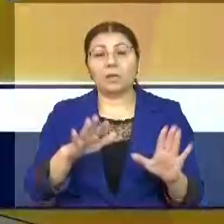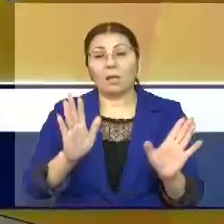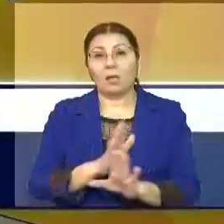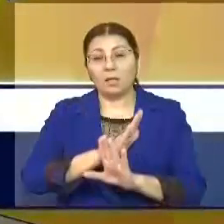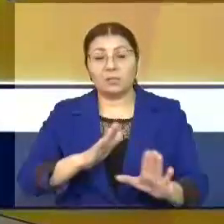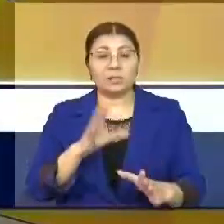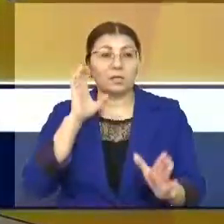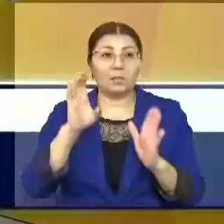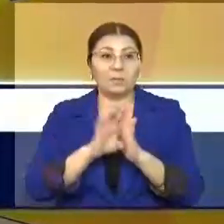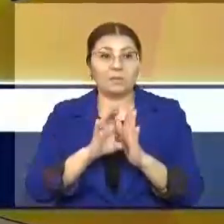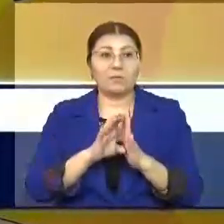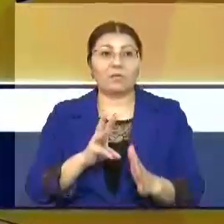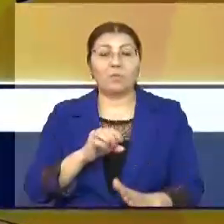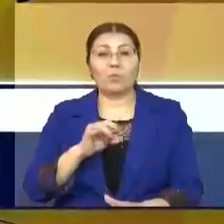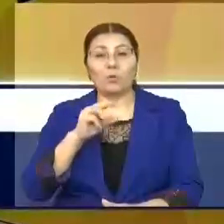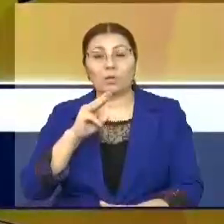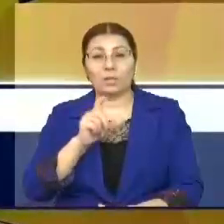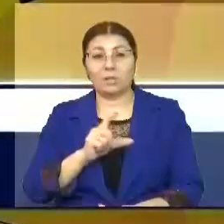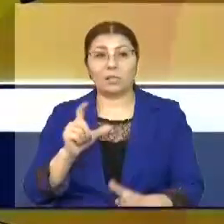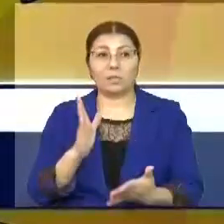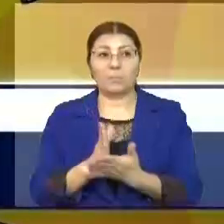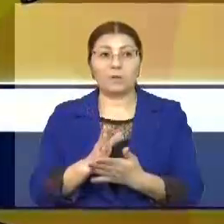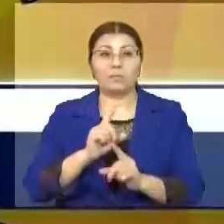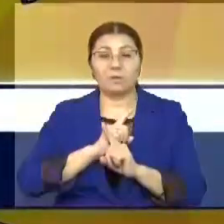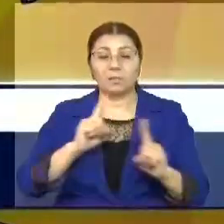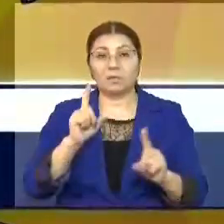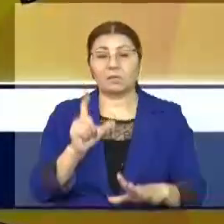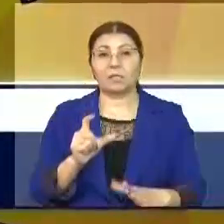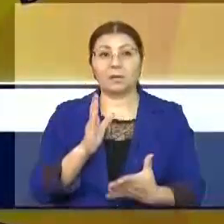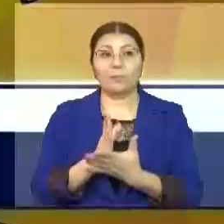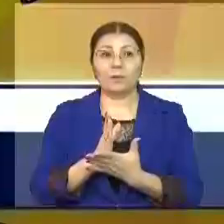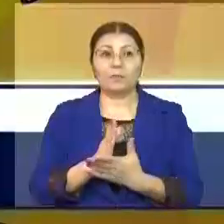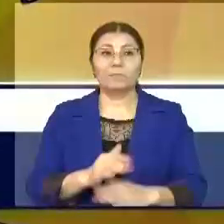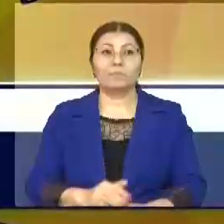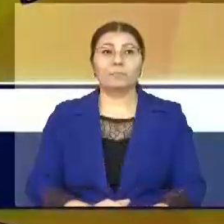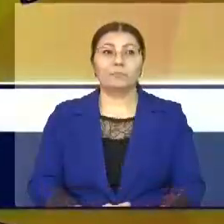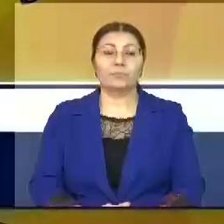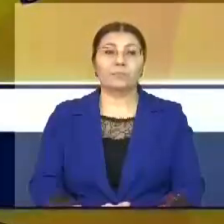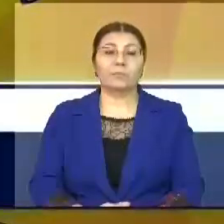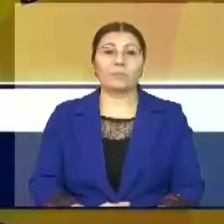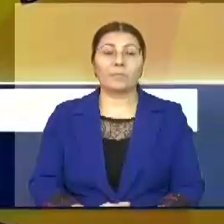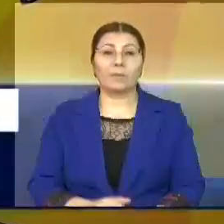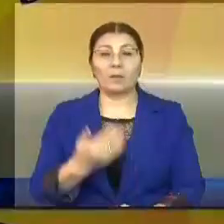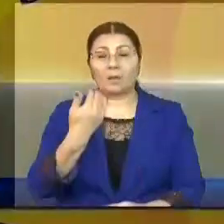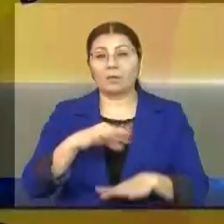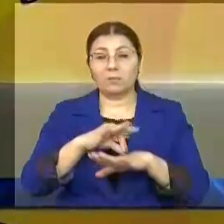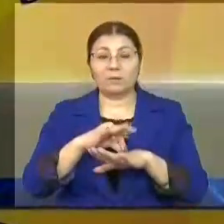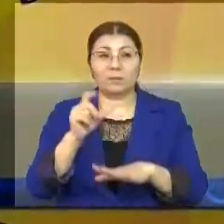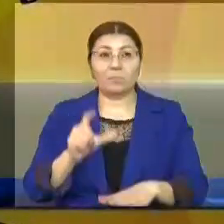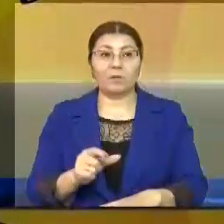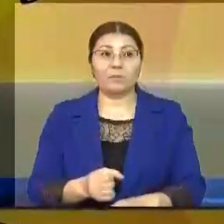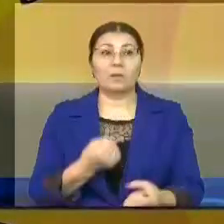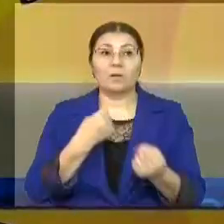бағыттарында тыңдадым. Марат деген кісі бар бұл жерде араларында ерекше енді колескада отырады ол кісі. Би енді